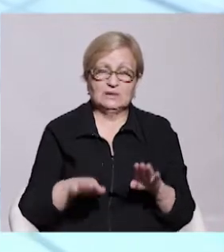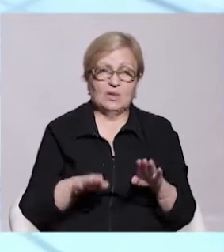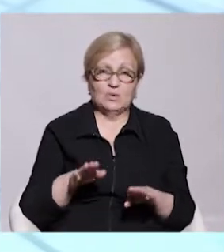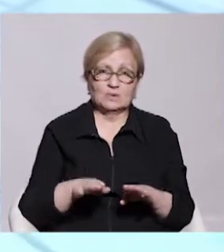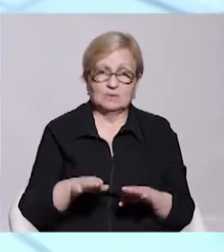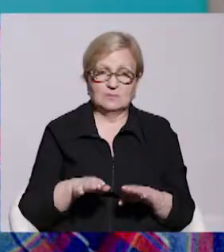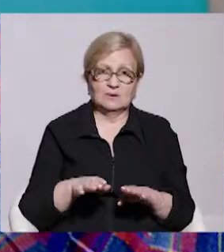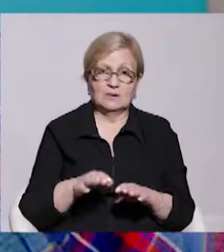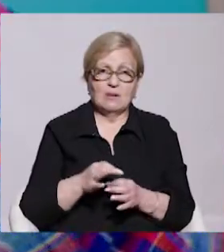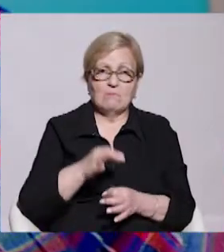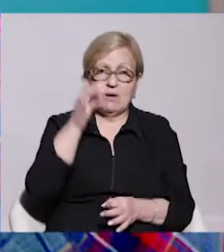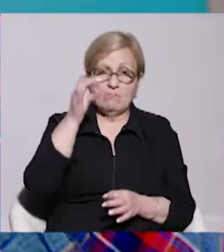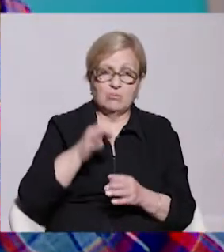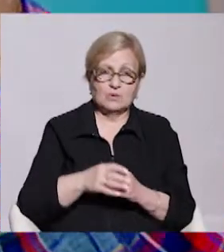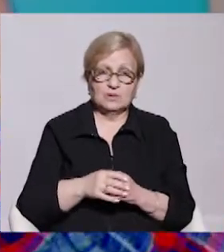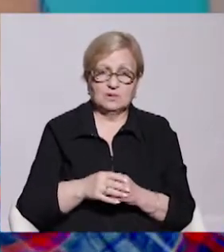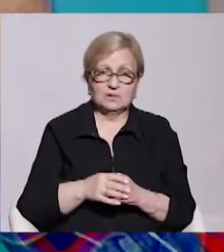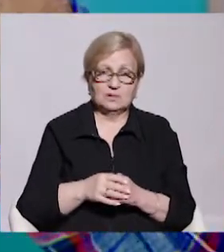კილოგრამი ბამბუკი